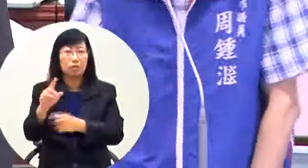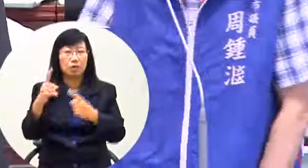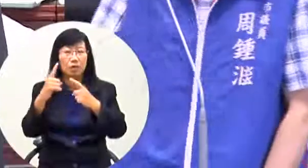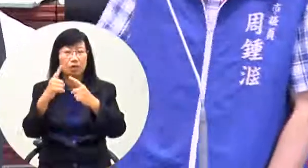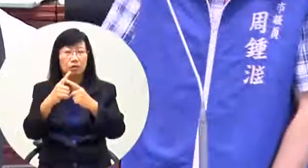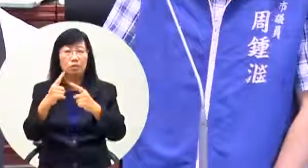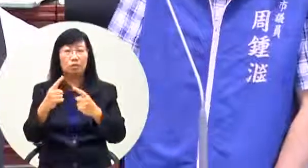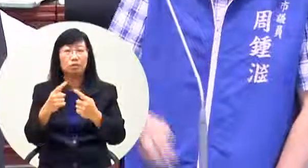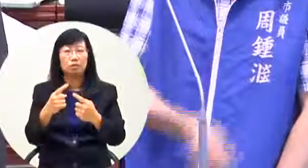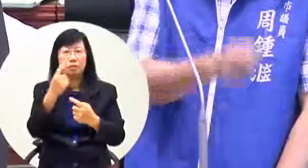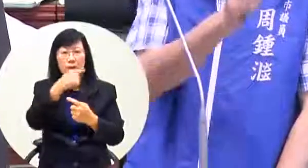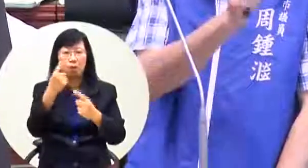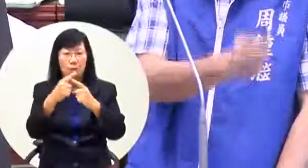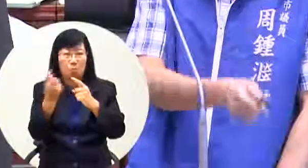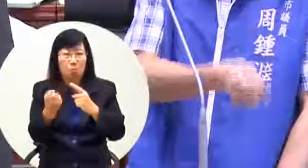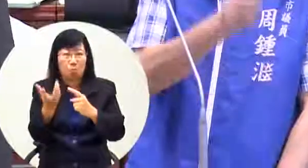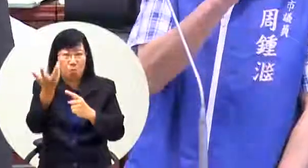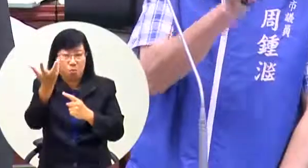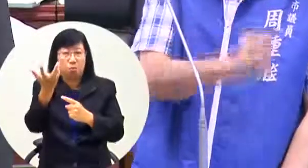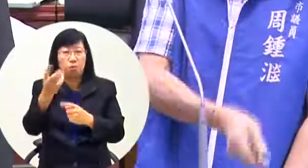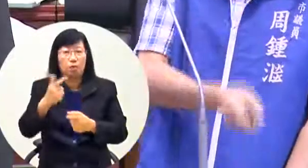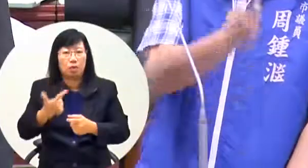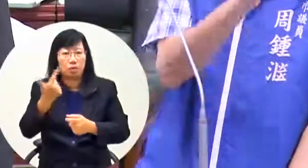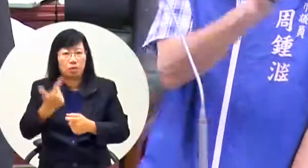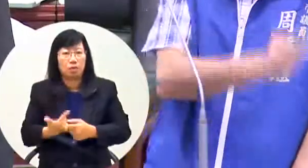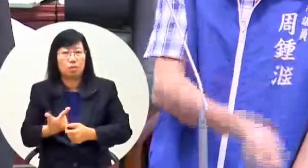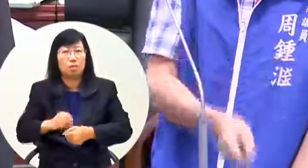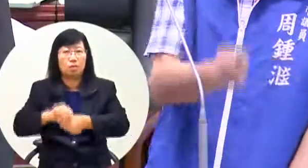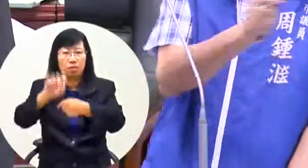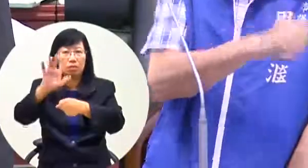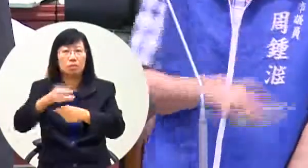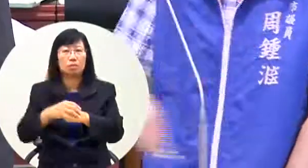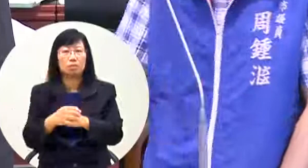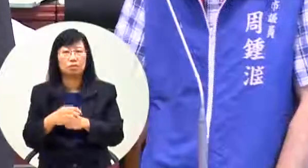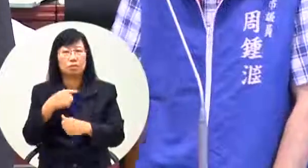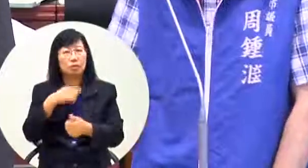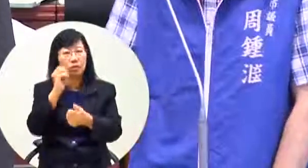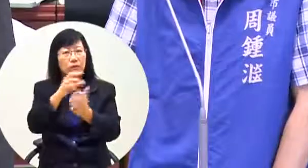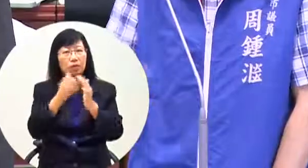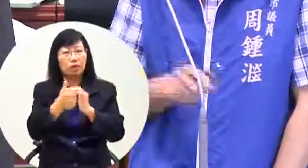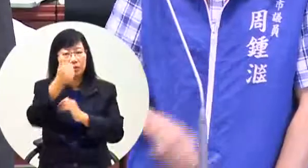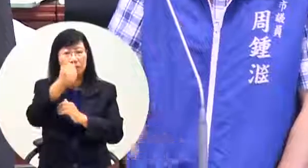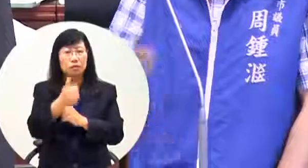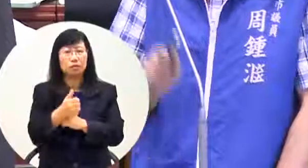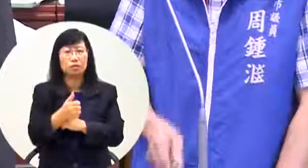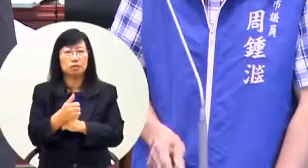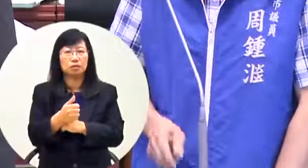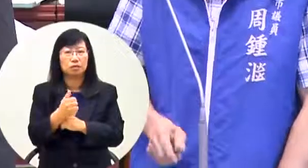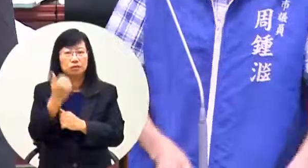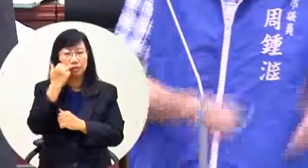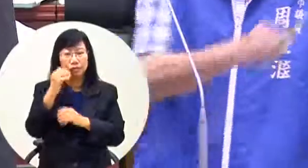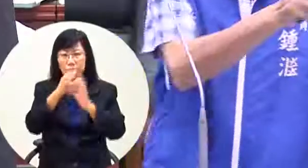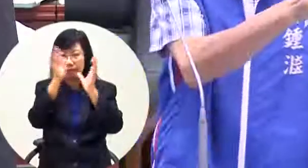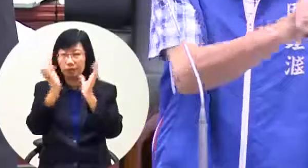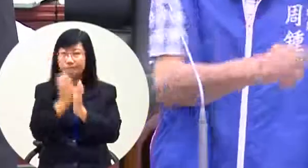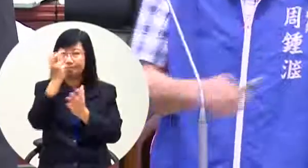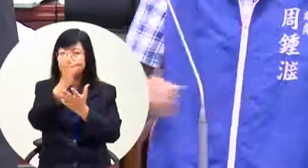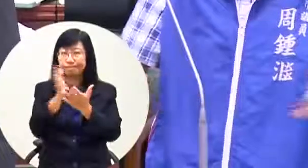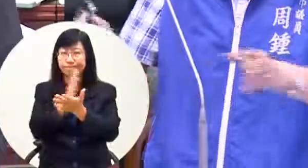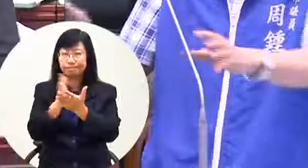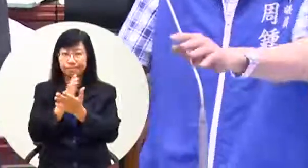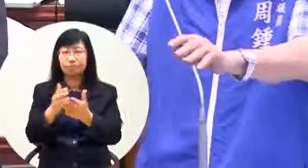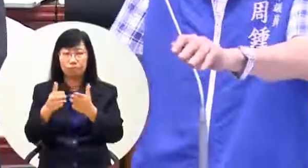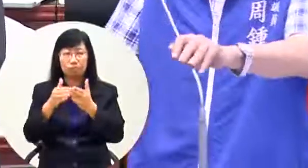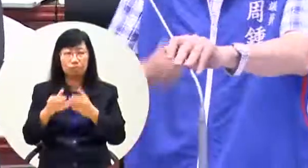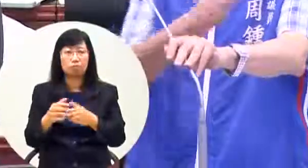对， 市长，所以我的建议，你不会跟做好规个评估，做好评估，因为我们这些